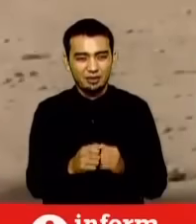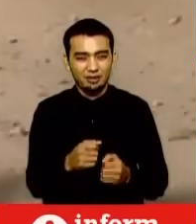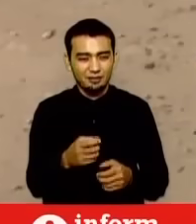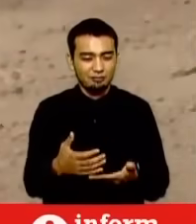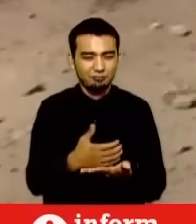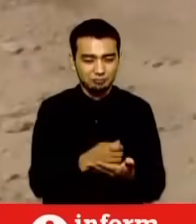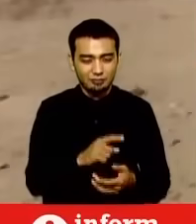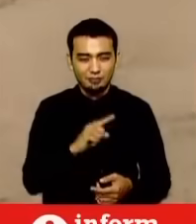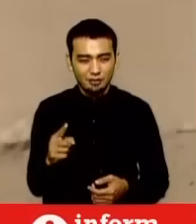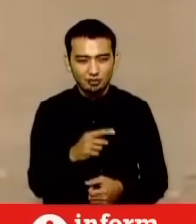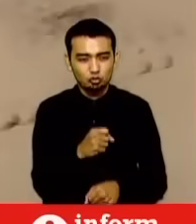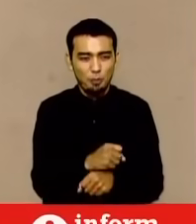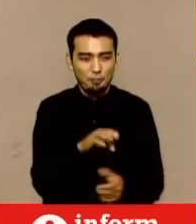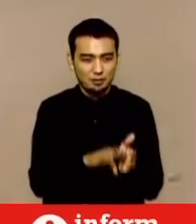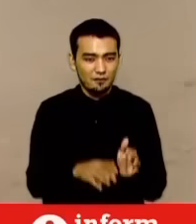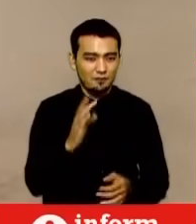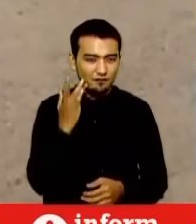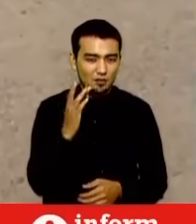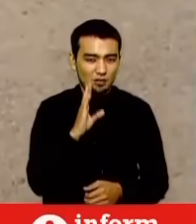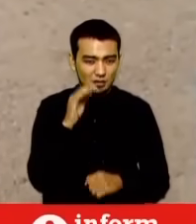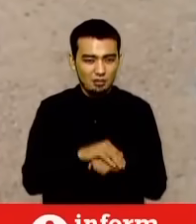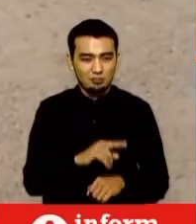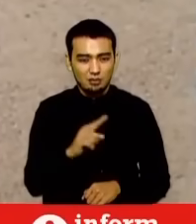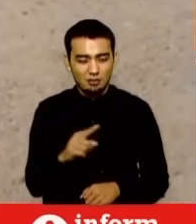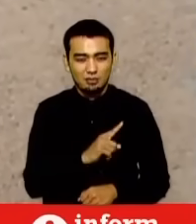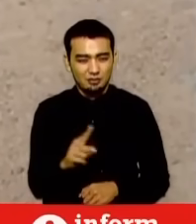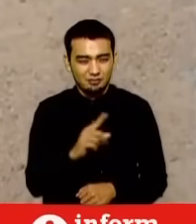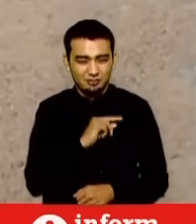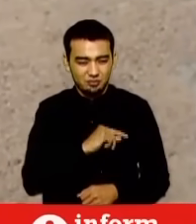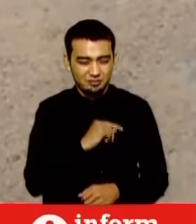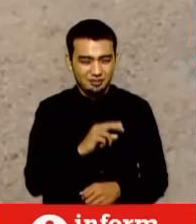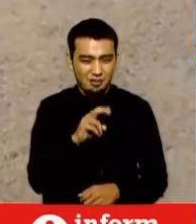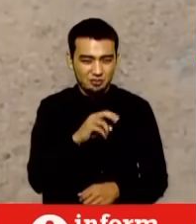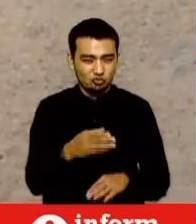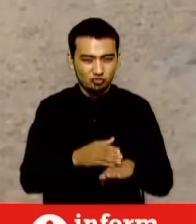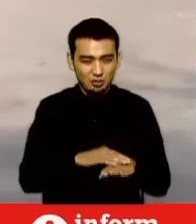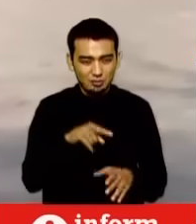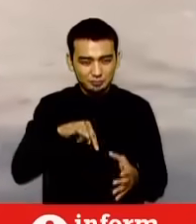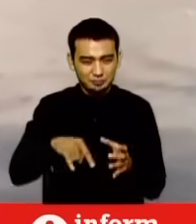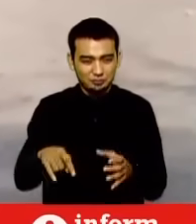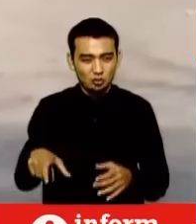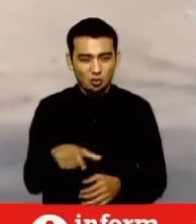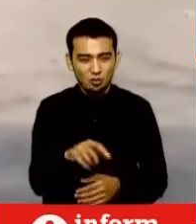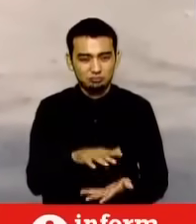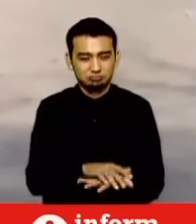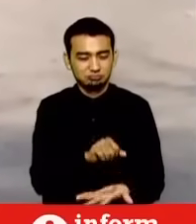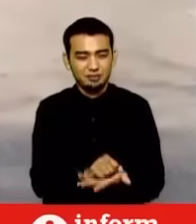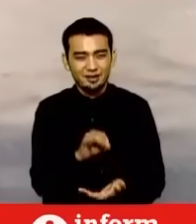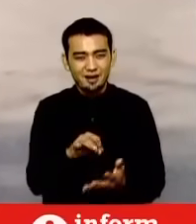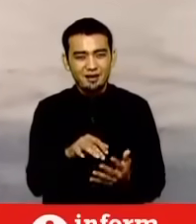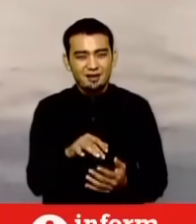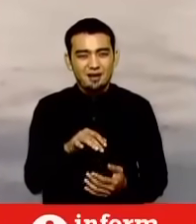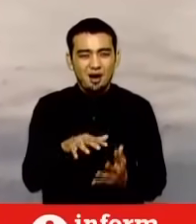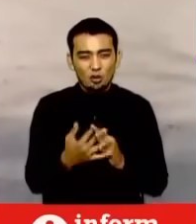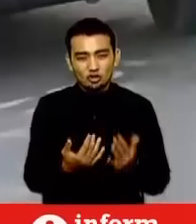тоқтаусыз қатынайды. Соның кесірінен бар жоғы 3 жыл бұрын салынған ауыл ішіндегі жол толық бүлінген. Ал ауыр техника шуынан